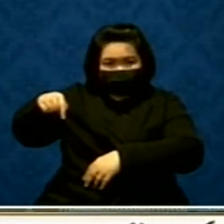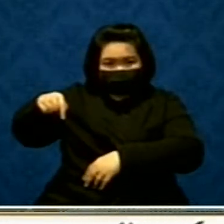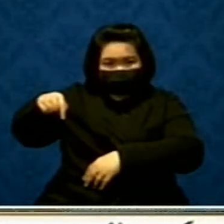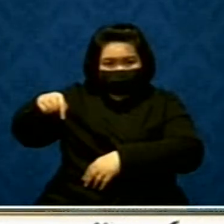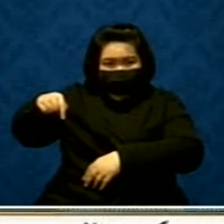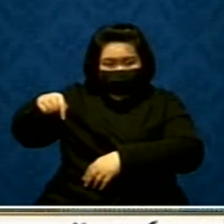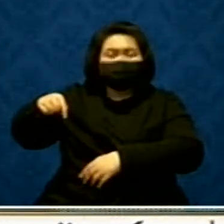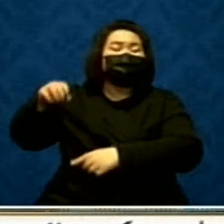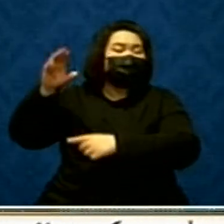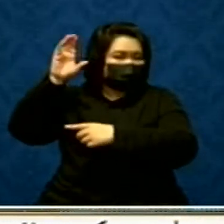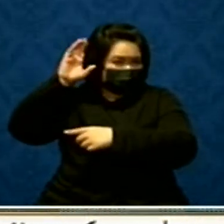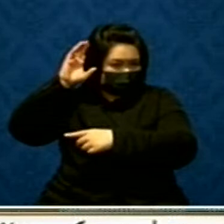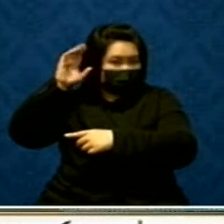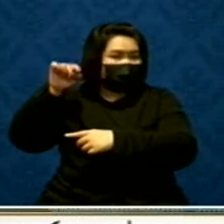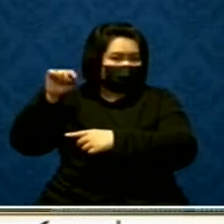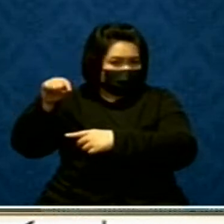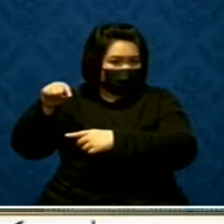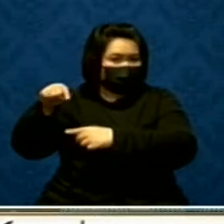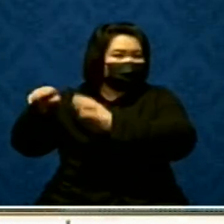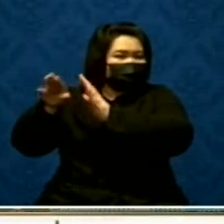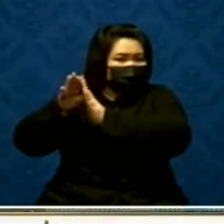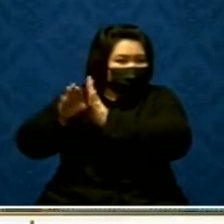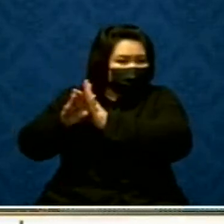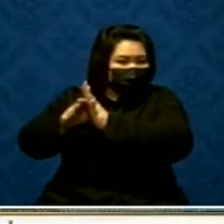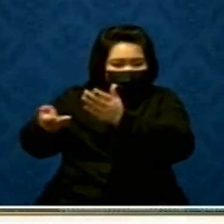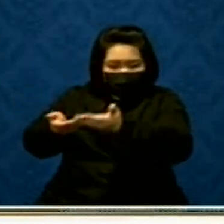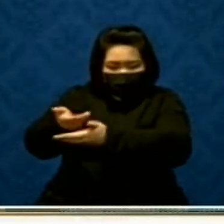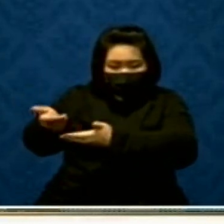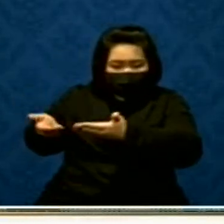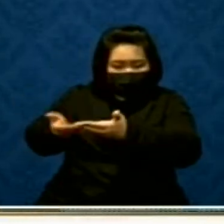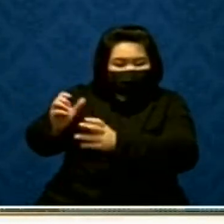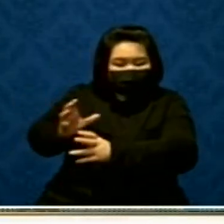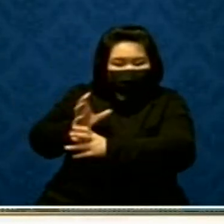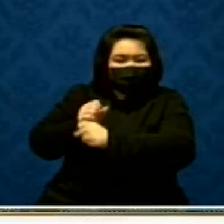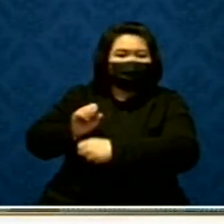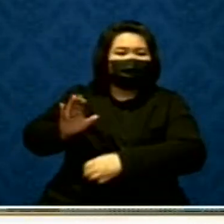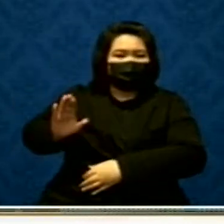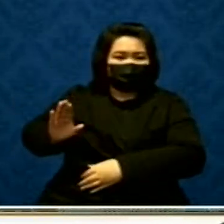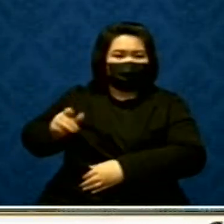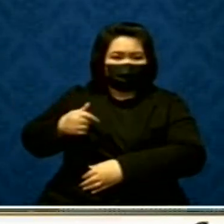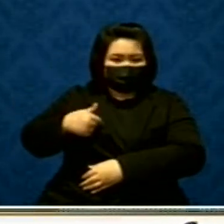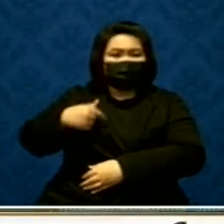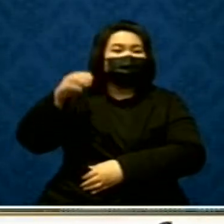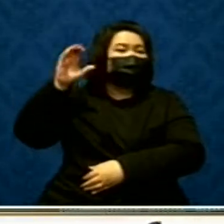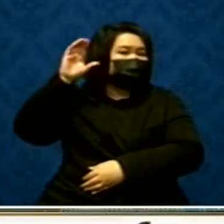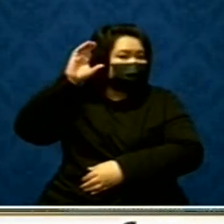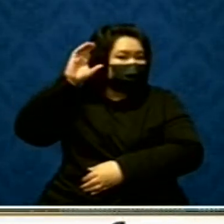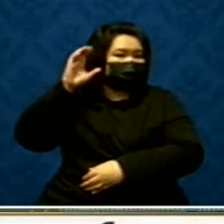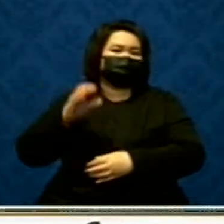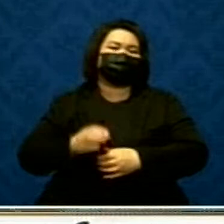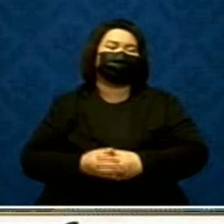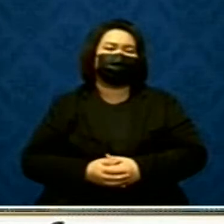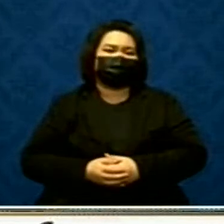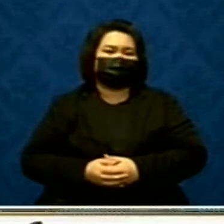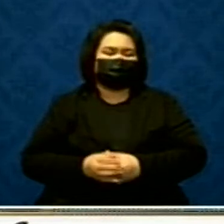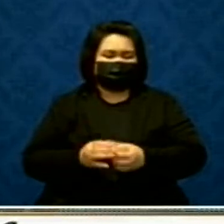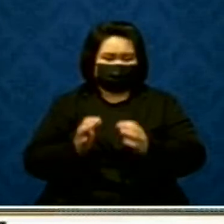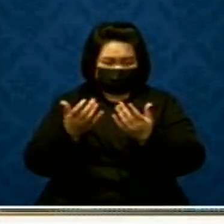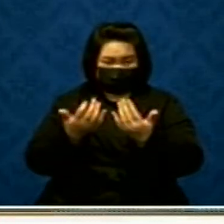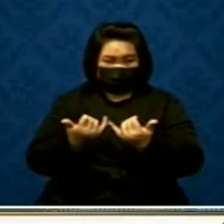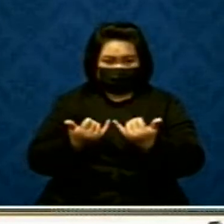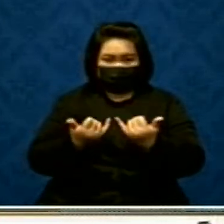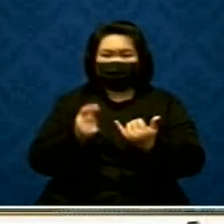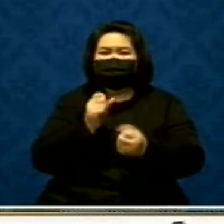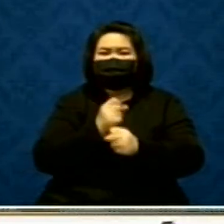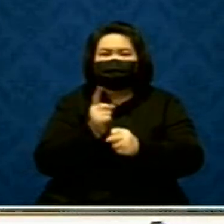ก็ต้องเชื่อมั่นในกระบวนการพิจารณาของศาลนะครับเพราะฉะนั้นเนี่ยก็คงจะต้องรอนะครับคำวินิจฉัย